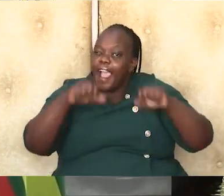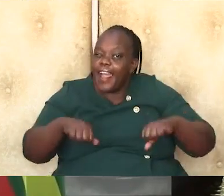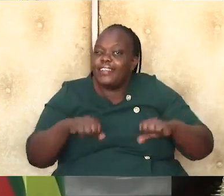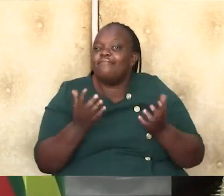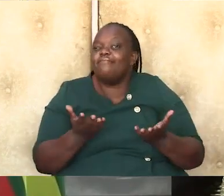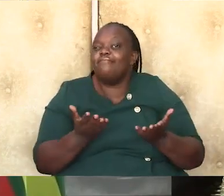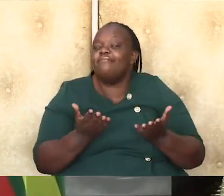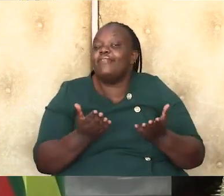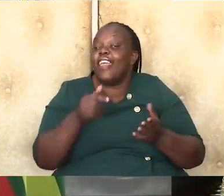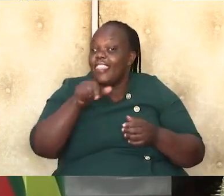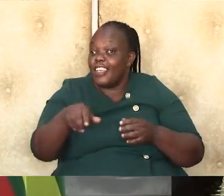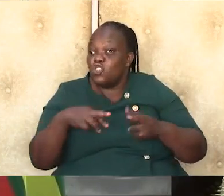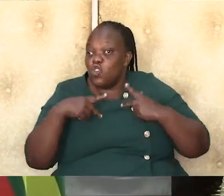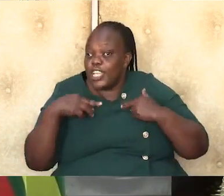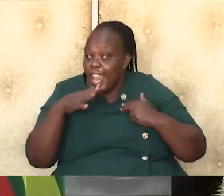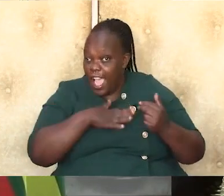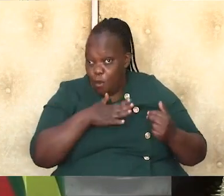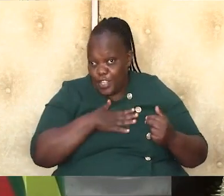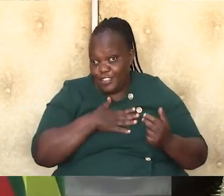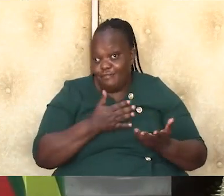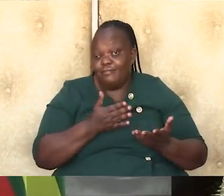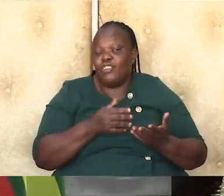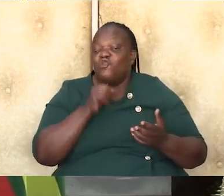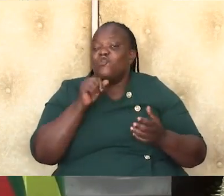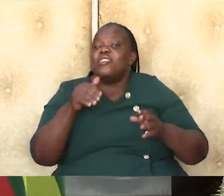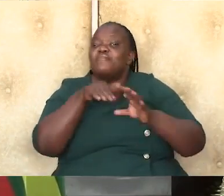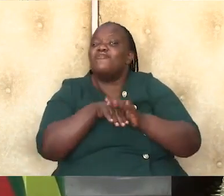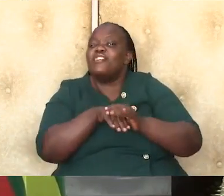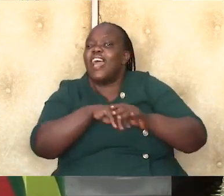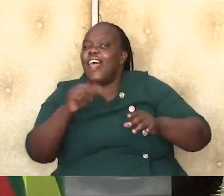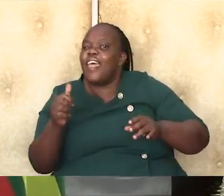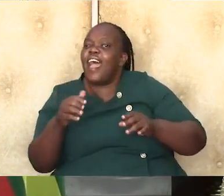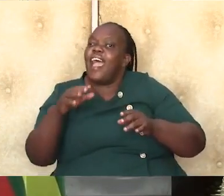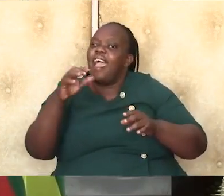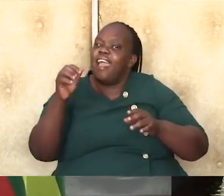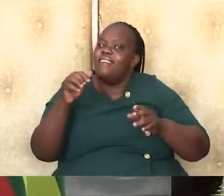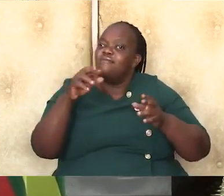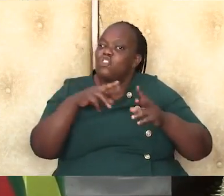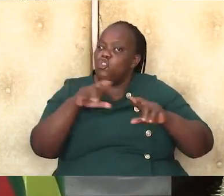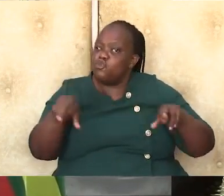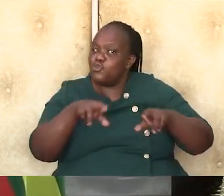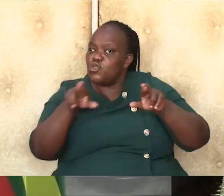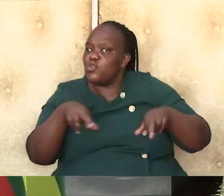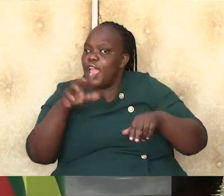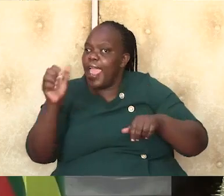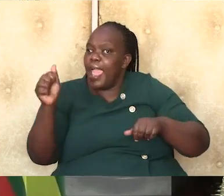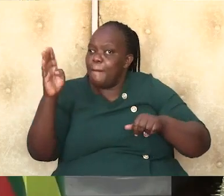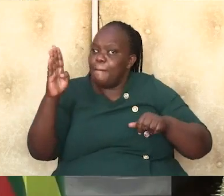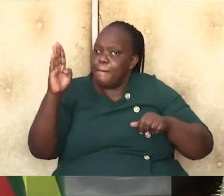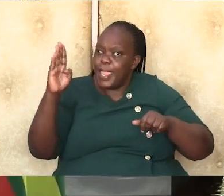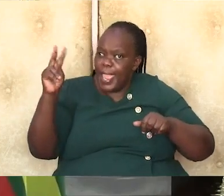kukua katika hoteli zetu, na hatujaweka wale ambao wanalala katika Airbnb na kule kwingine ambapo watu